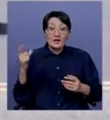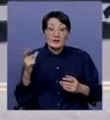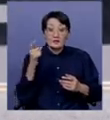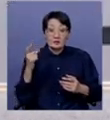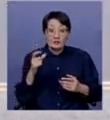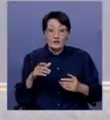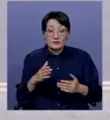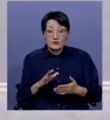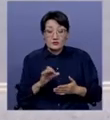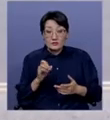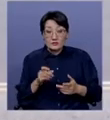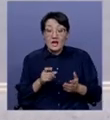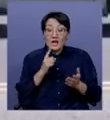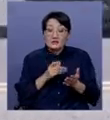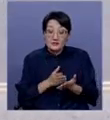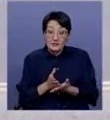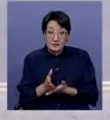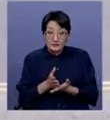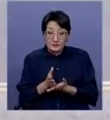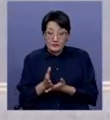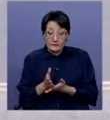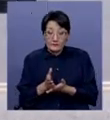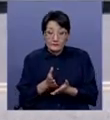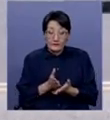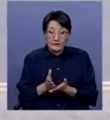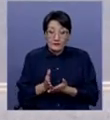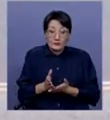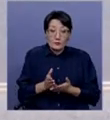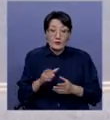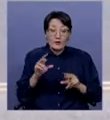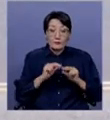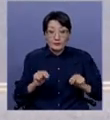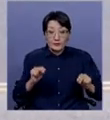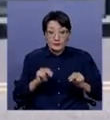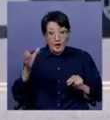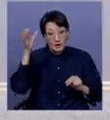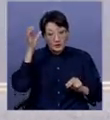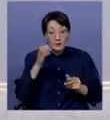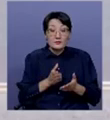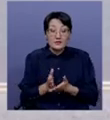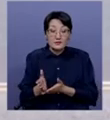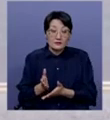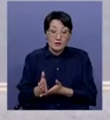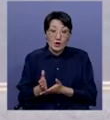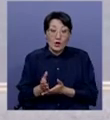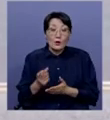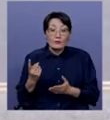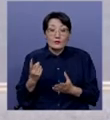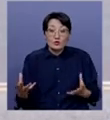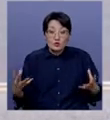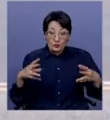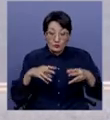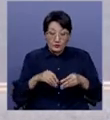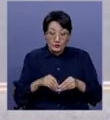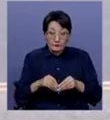экономикалық жағынан болсын, саяси жағынан болсын, білім қылым жағынан болсын, бір